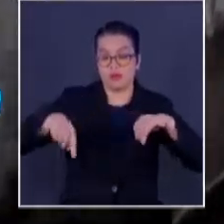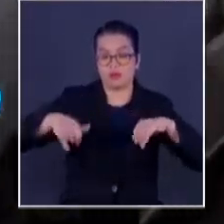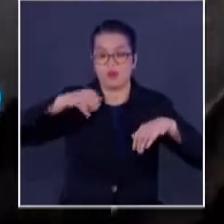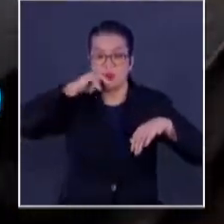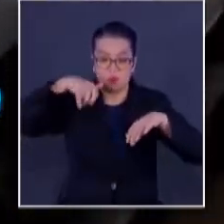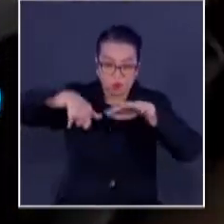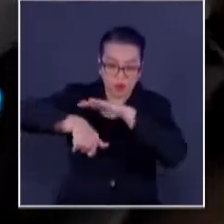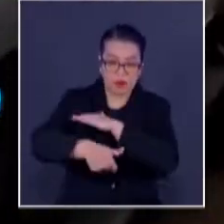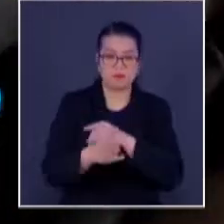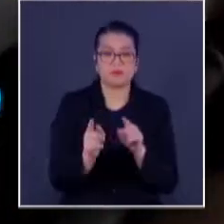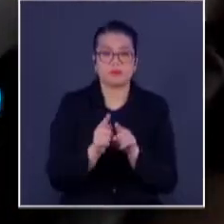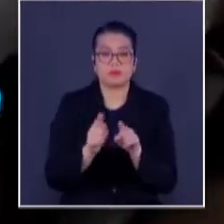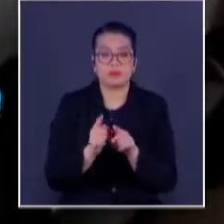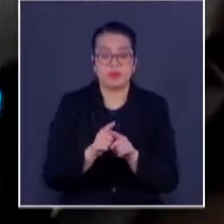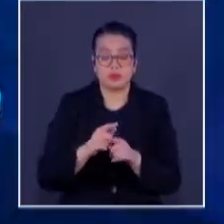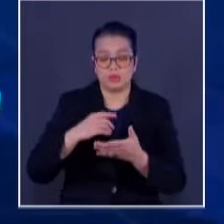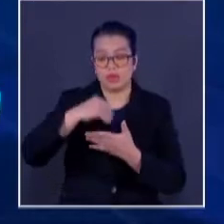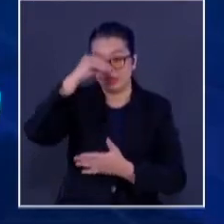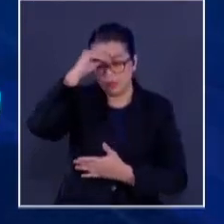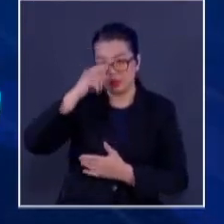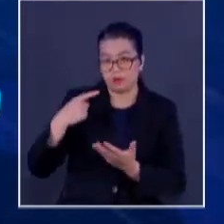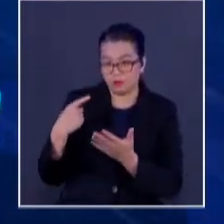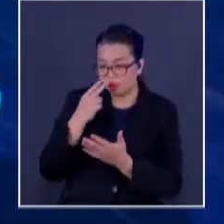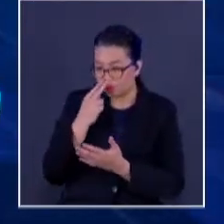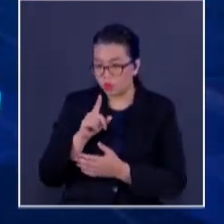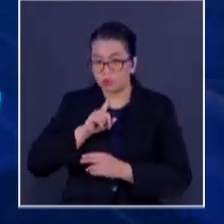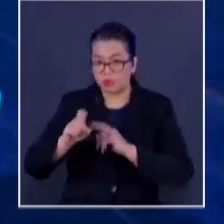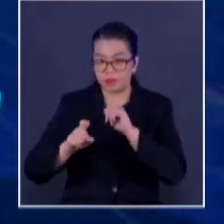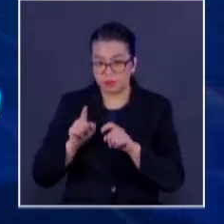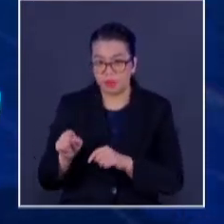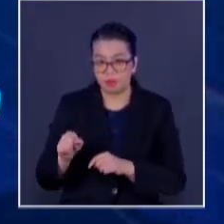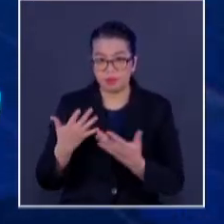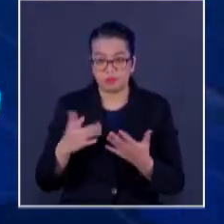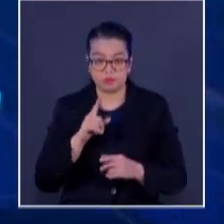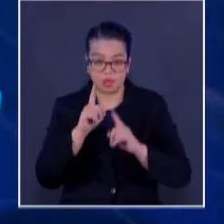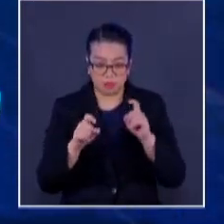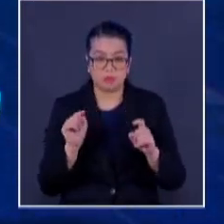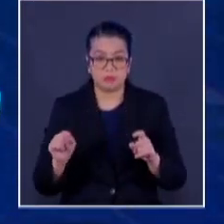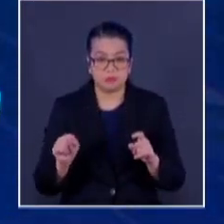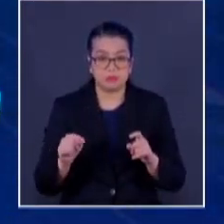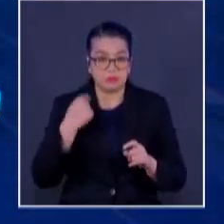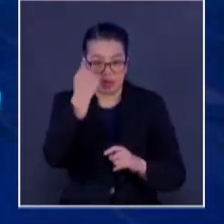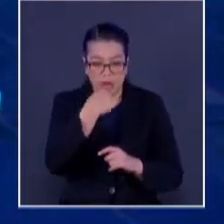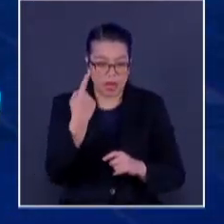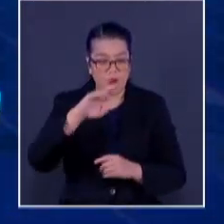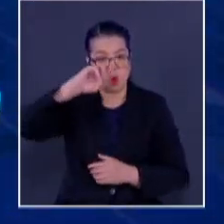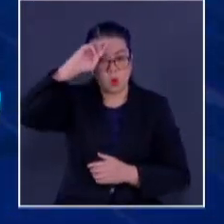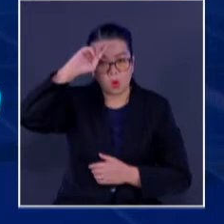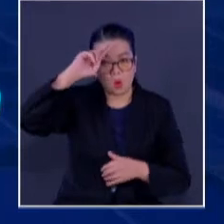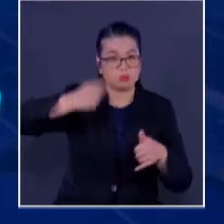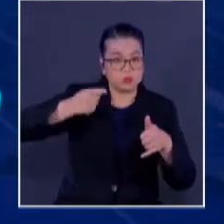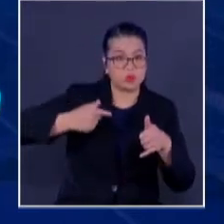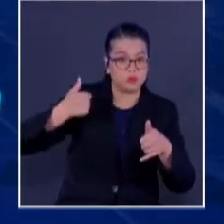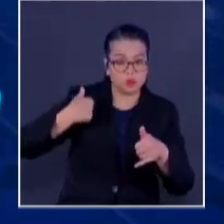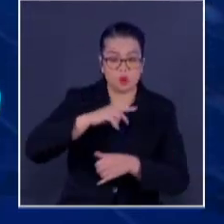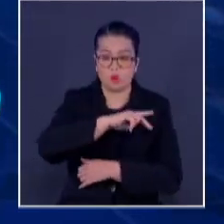หมือนกันก่อนที่นักเรียนจะลงน้ำเนี่ยครูก็ได้เช็คความพร้อมหมดแล้วค่ะแล้วก็ได้ถามด้วยนะคะถามไปถึงว่าใครมีโรคประจำตัวไหมใ